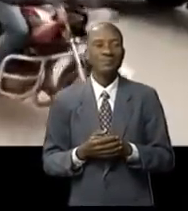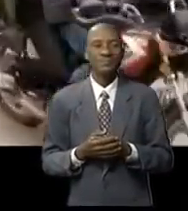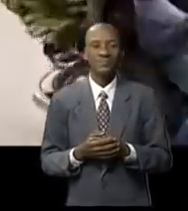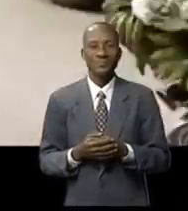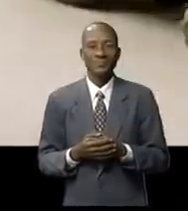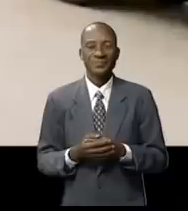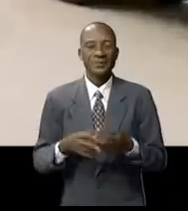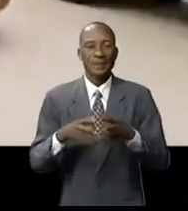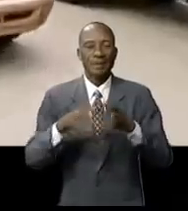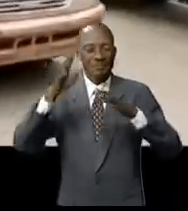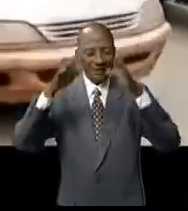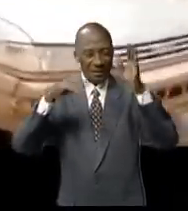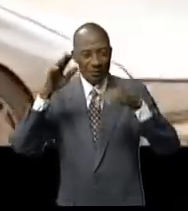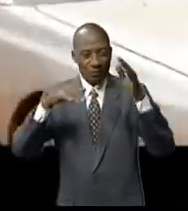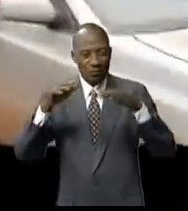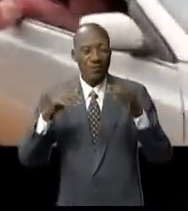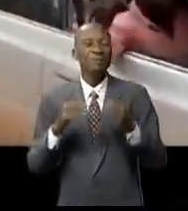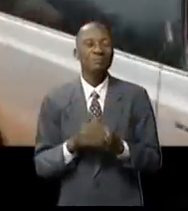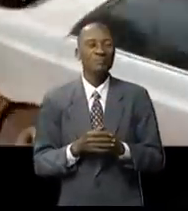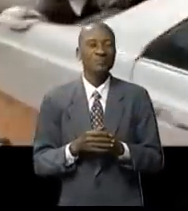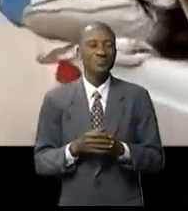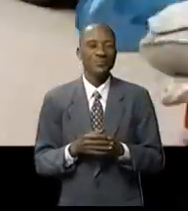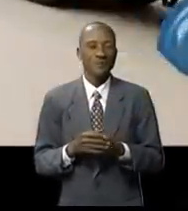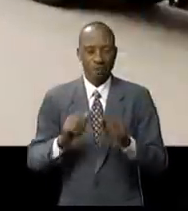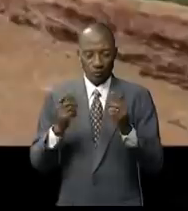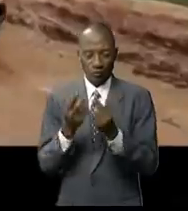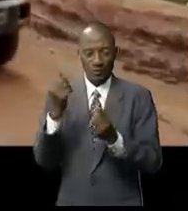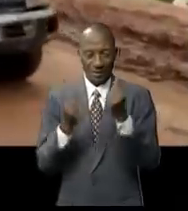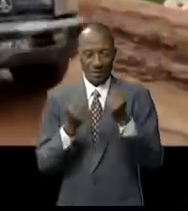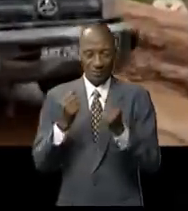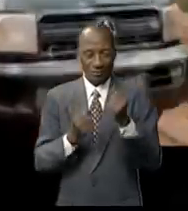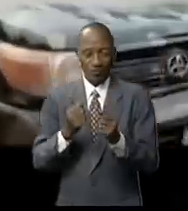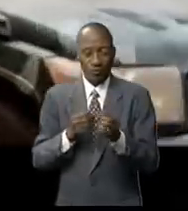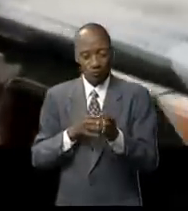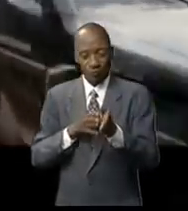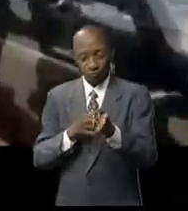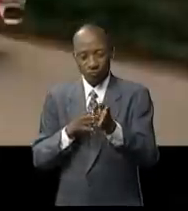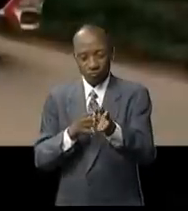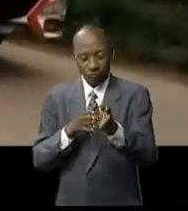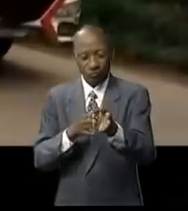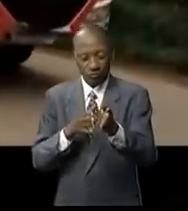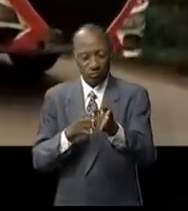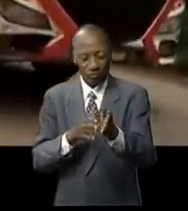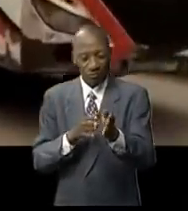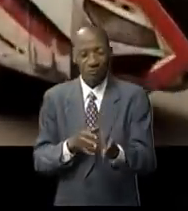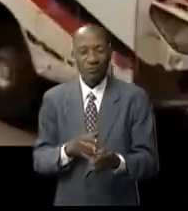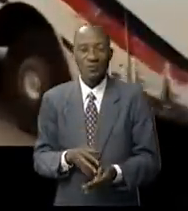Sous une pluie battante, des centaines de véhicules ont quitté Komanda pour Luna et vice-versa.